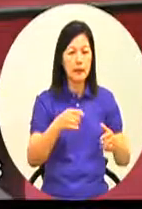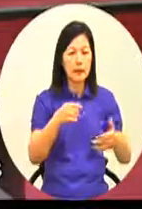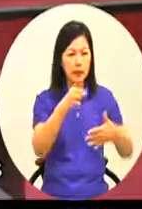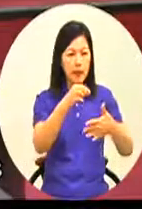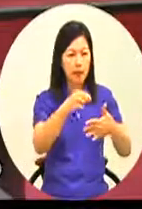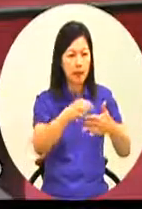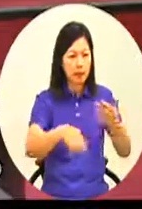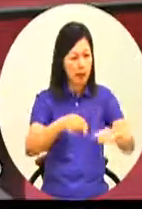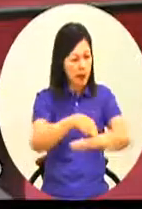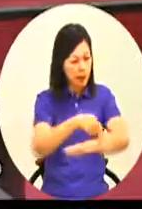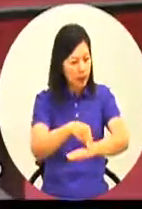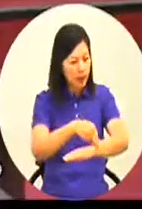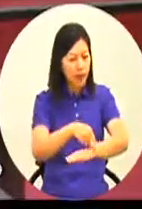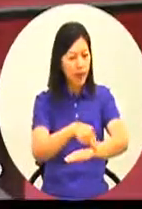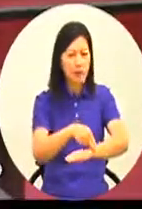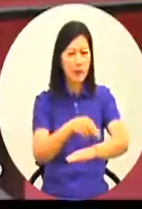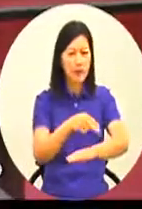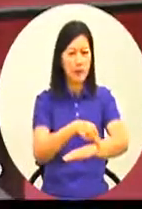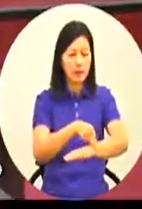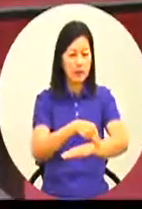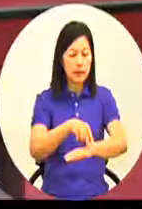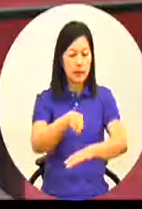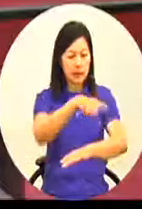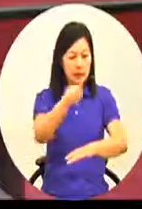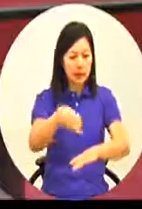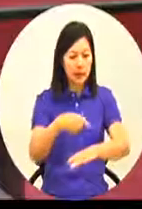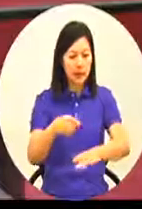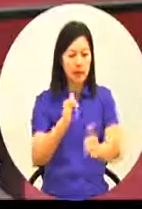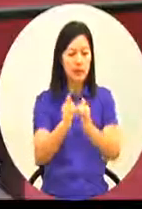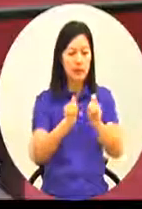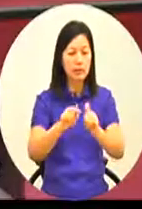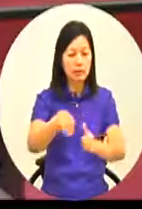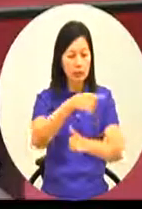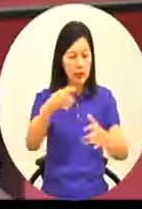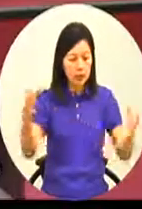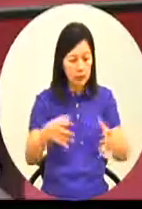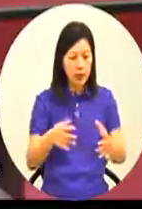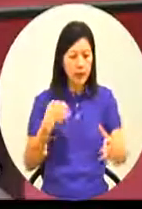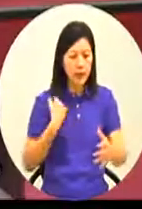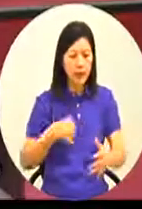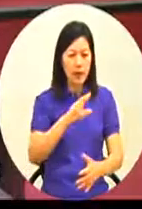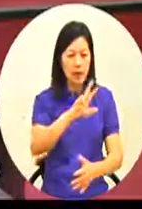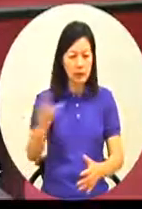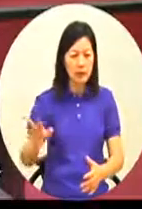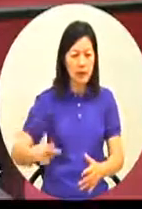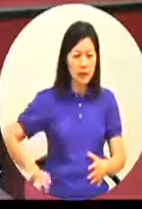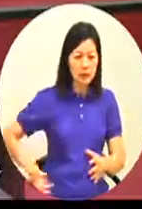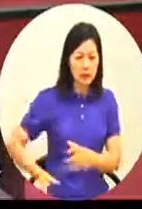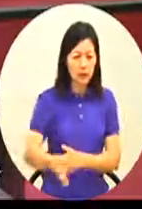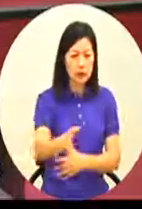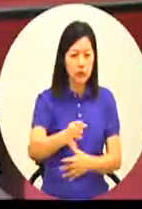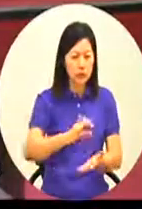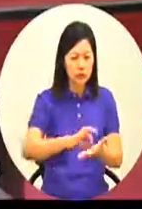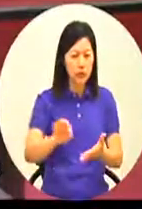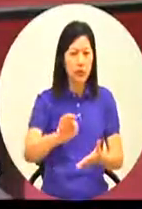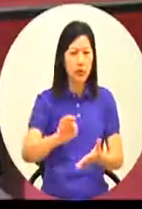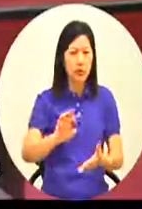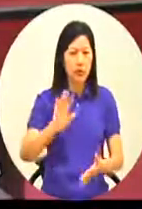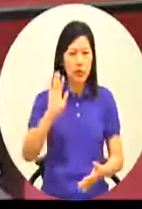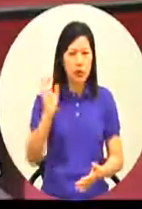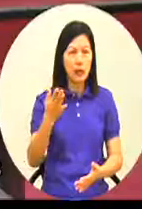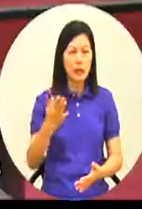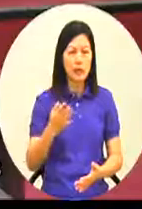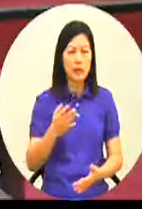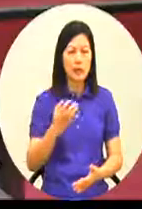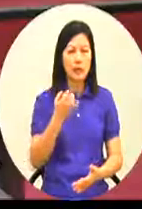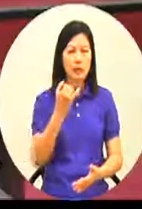出来，这个是大家共用的法式滚球场域这样子，但是绝对可